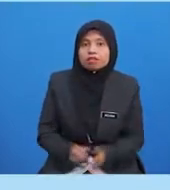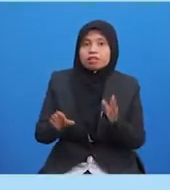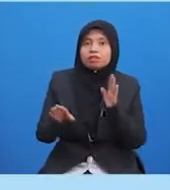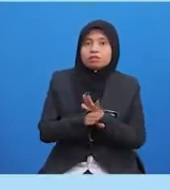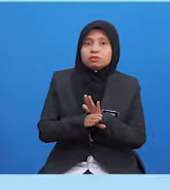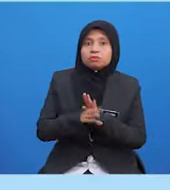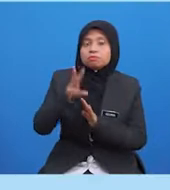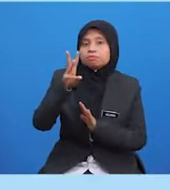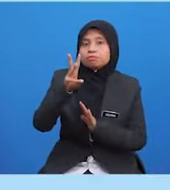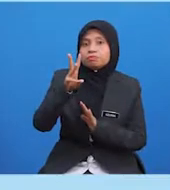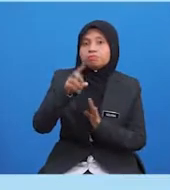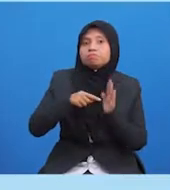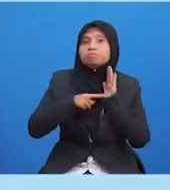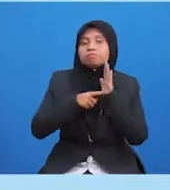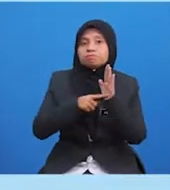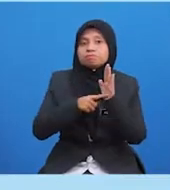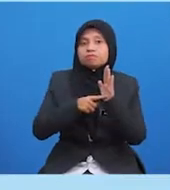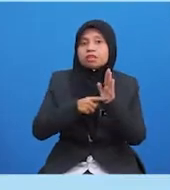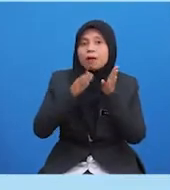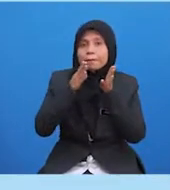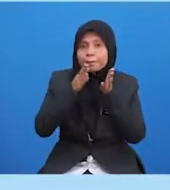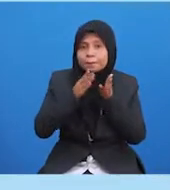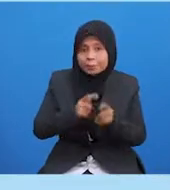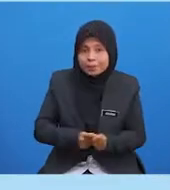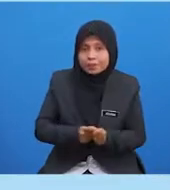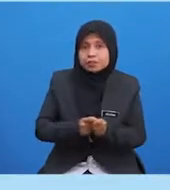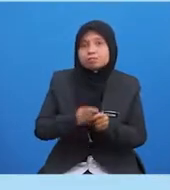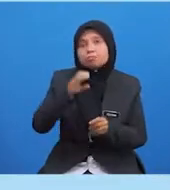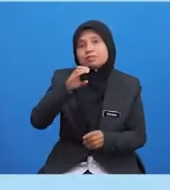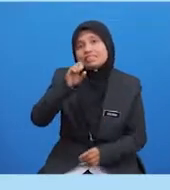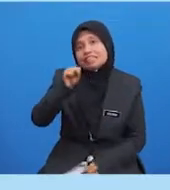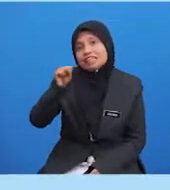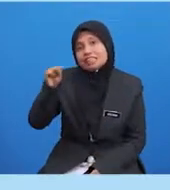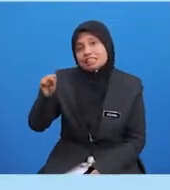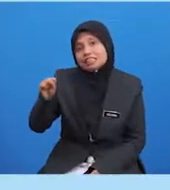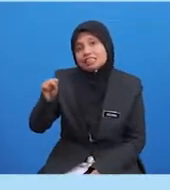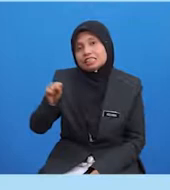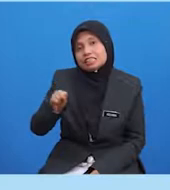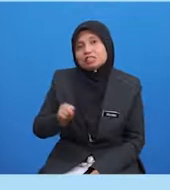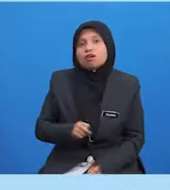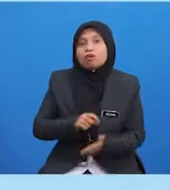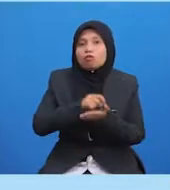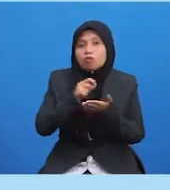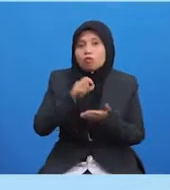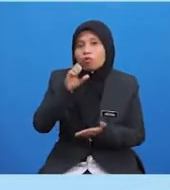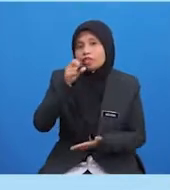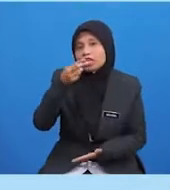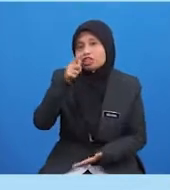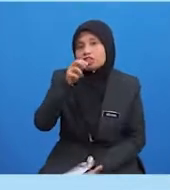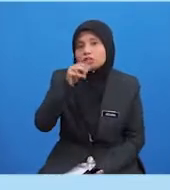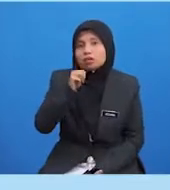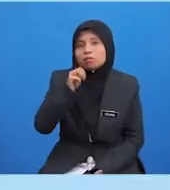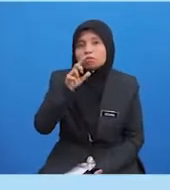Contoh 6 menunjukkan penetapan CSS font style italic bagi